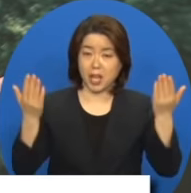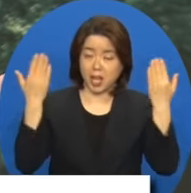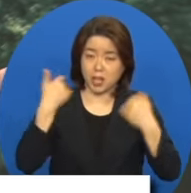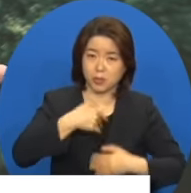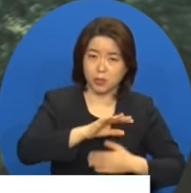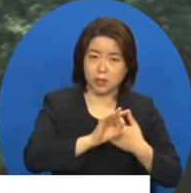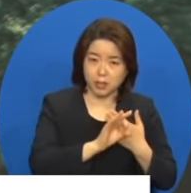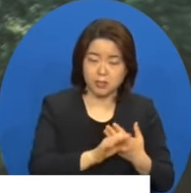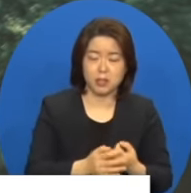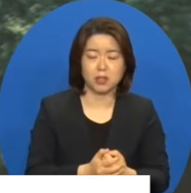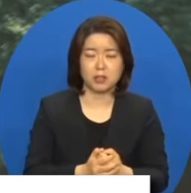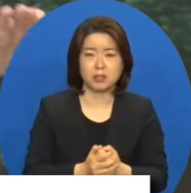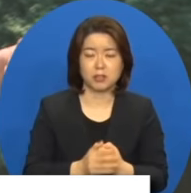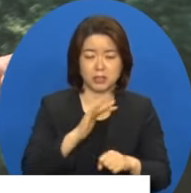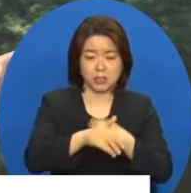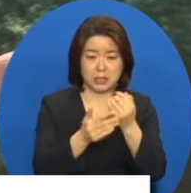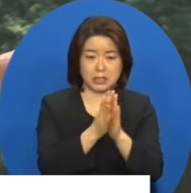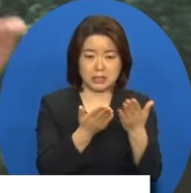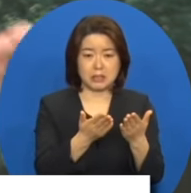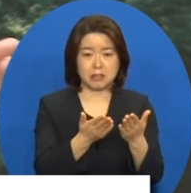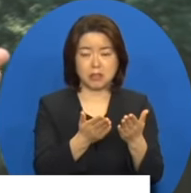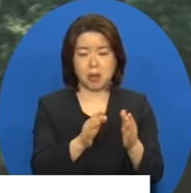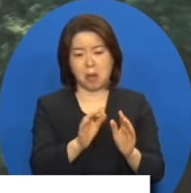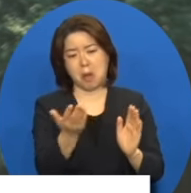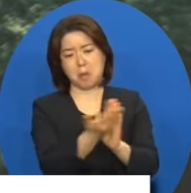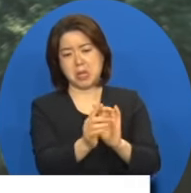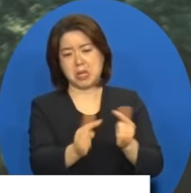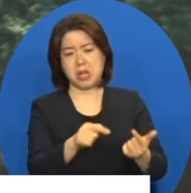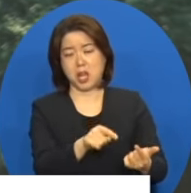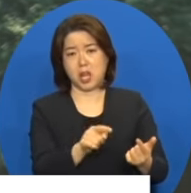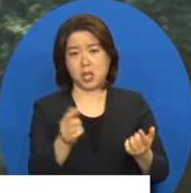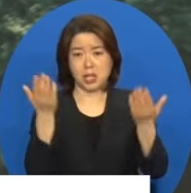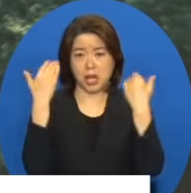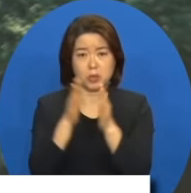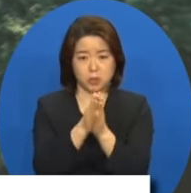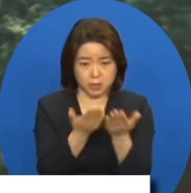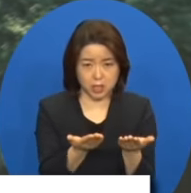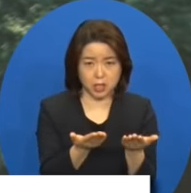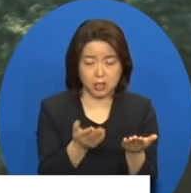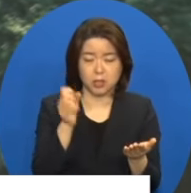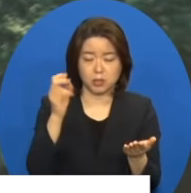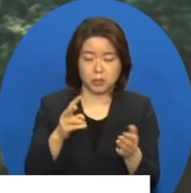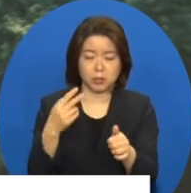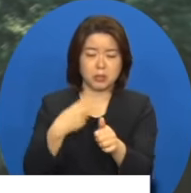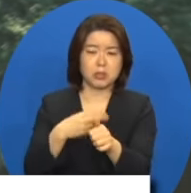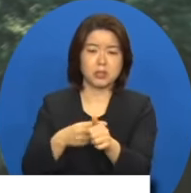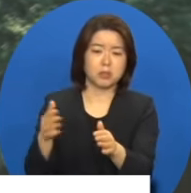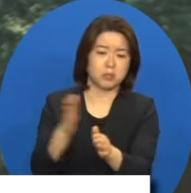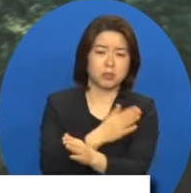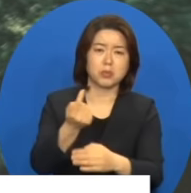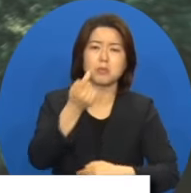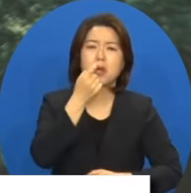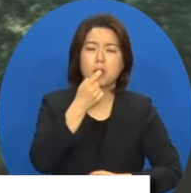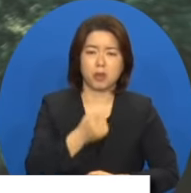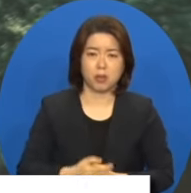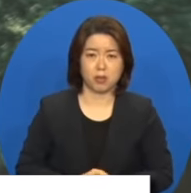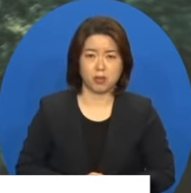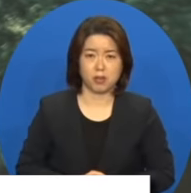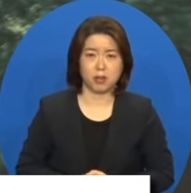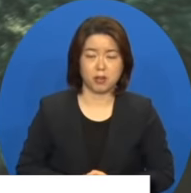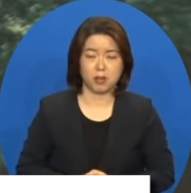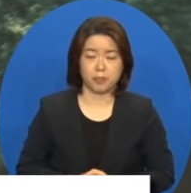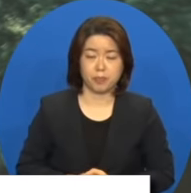가면 성경을 부인하는 그런 교과서와 선생님으로부터 배웁니다.